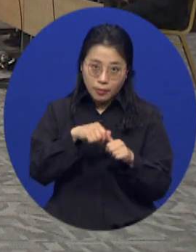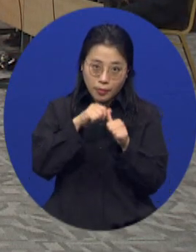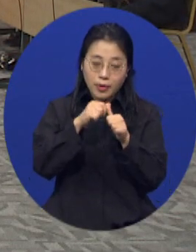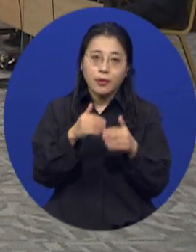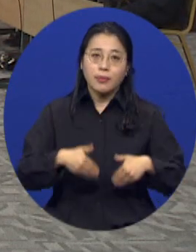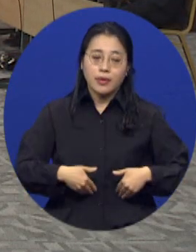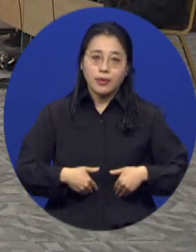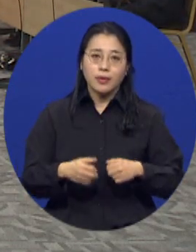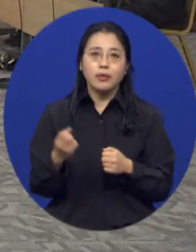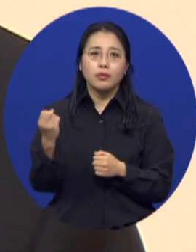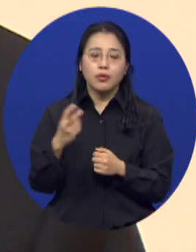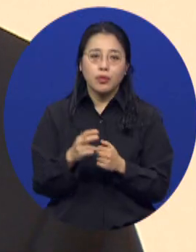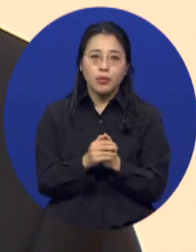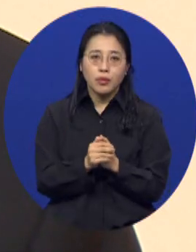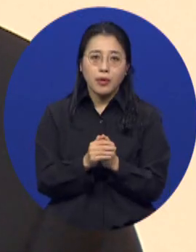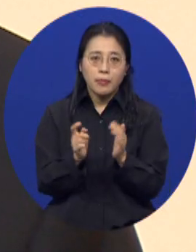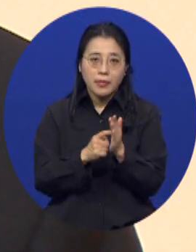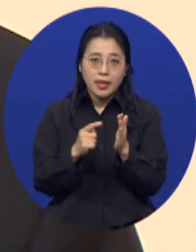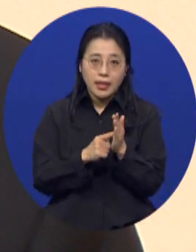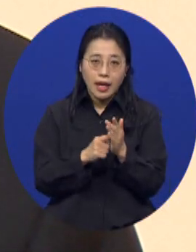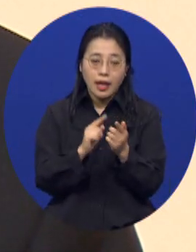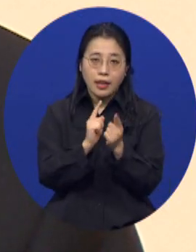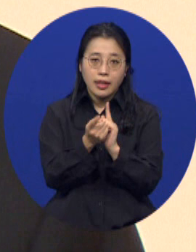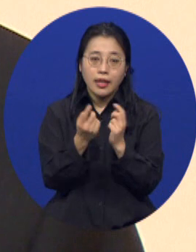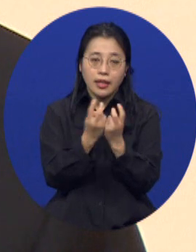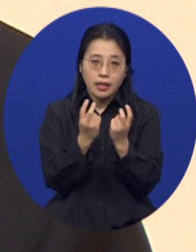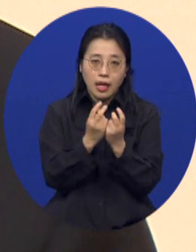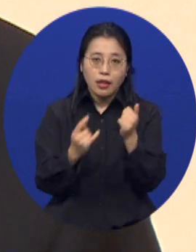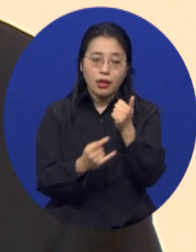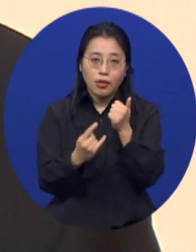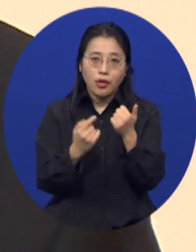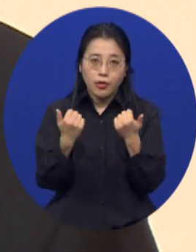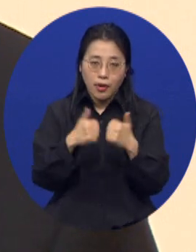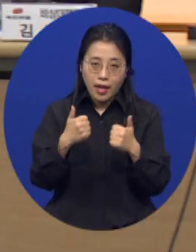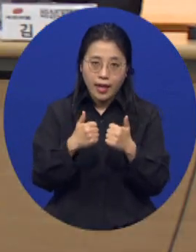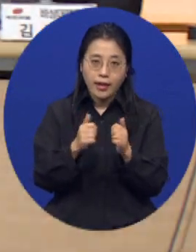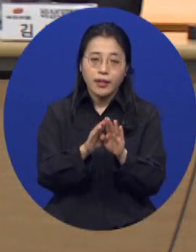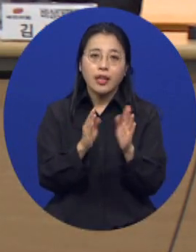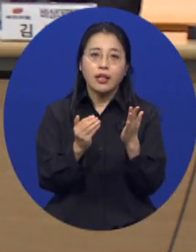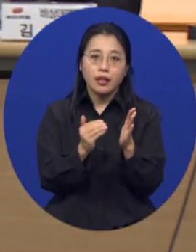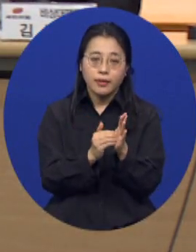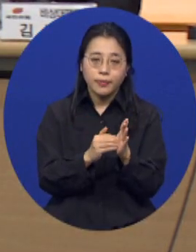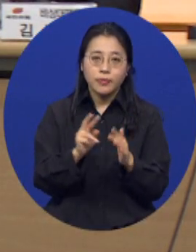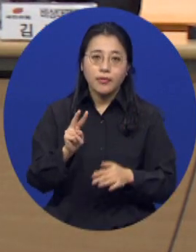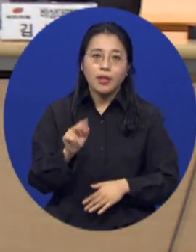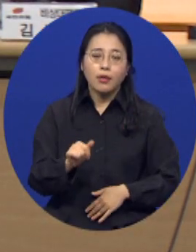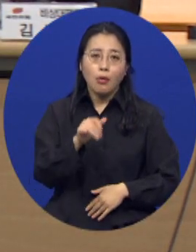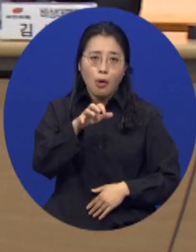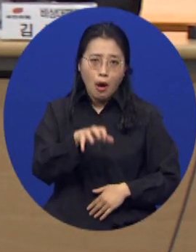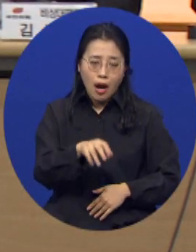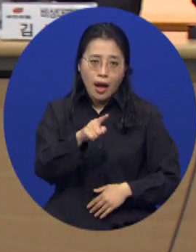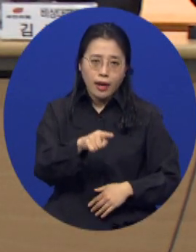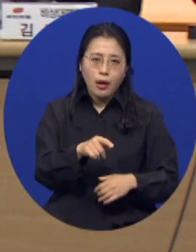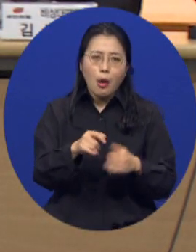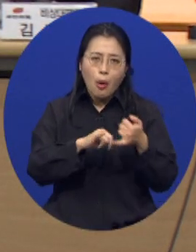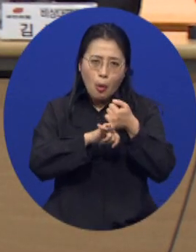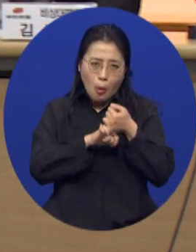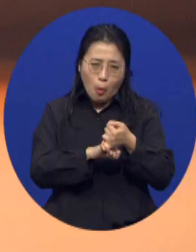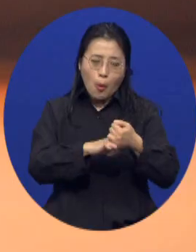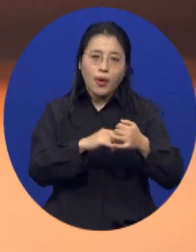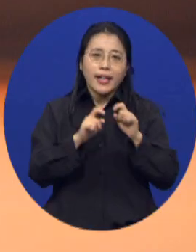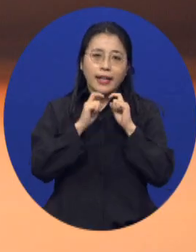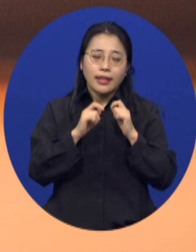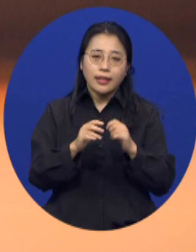제주에서 현장 비상대책위원회 회의를 개최한 국민의힘은 제주 제2공항은 순수 민간공항으로 추진하겠다고 못